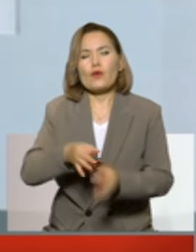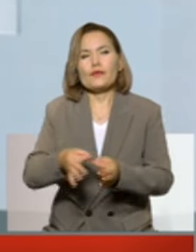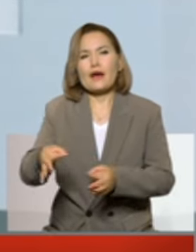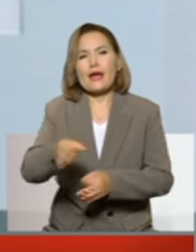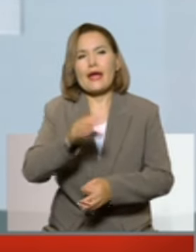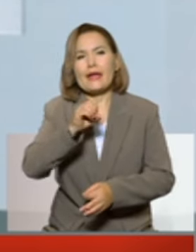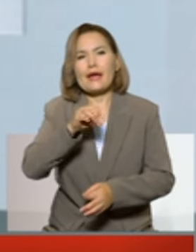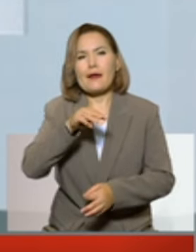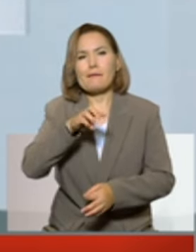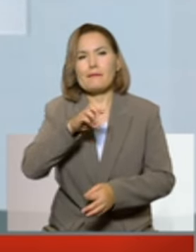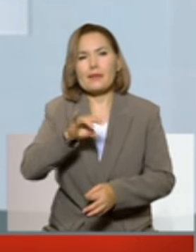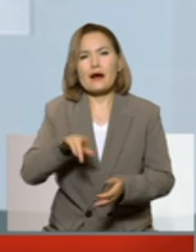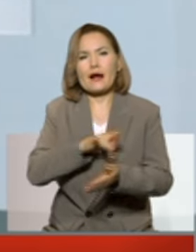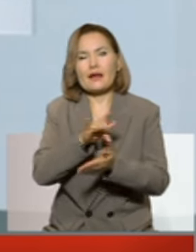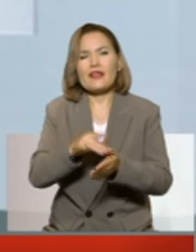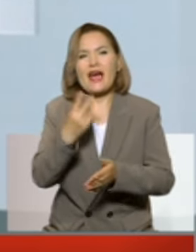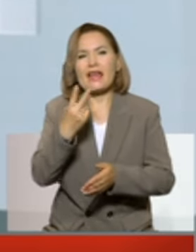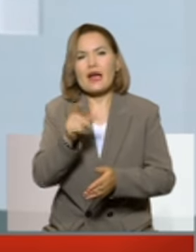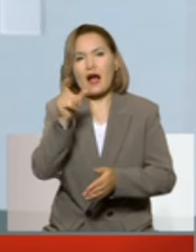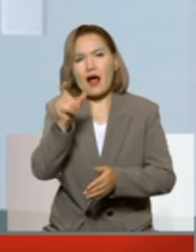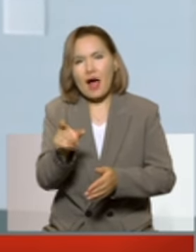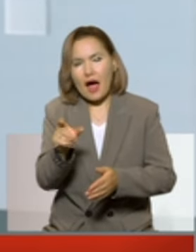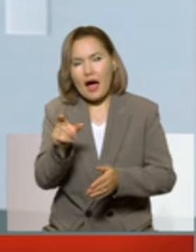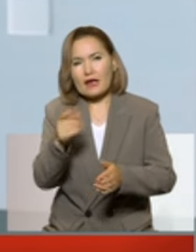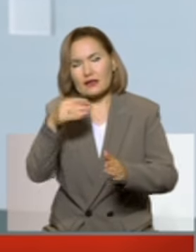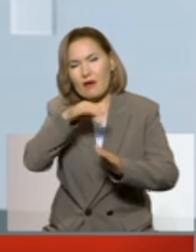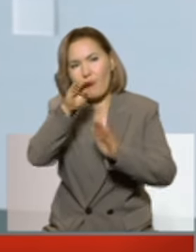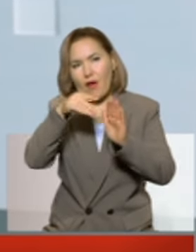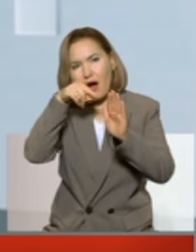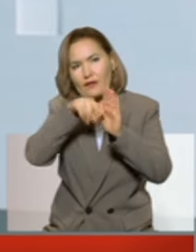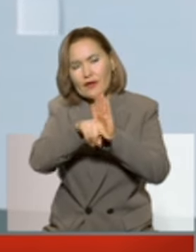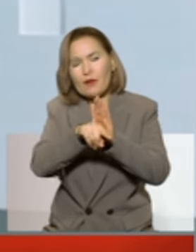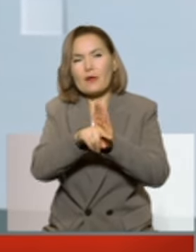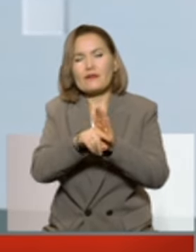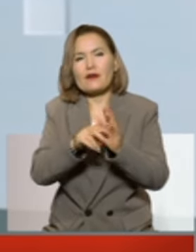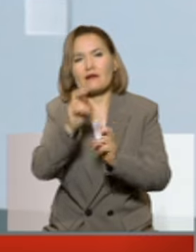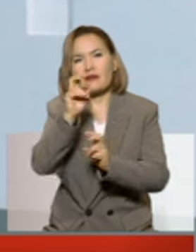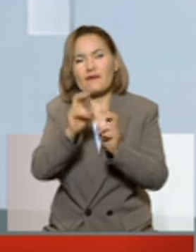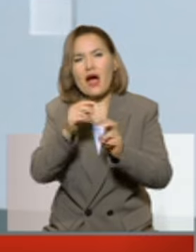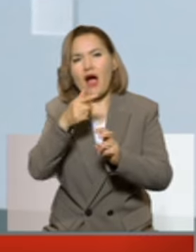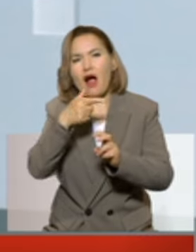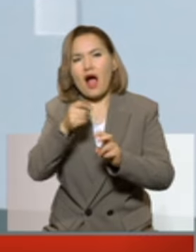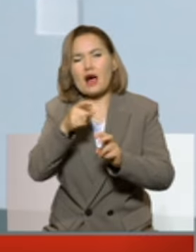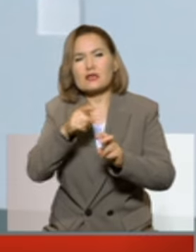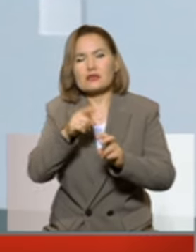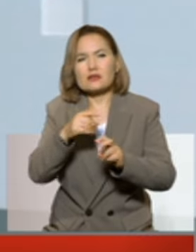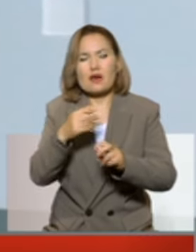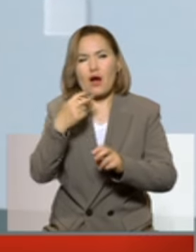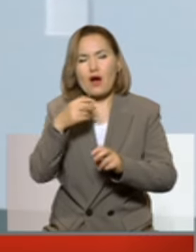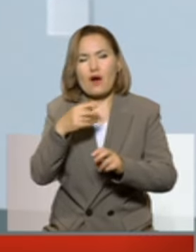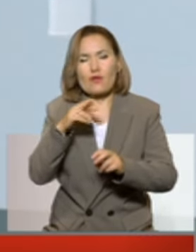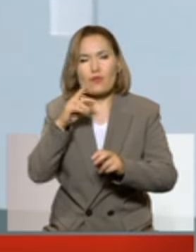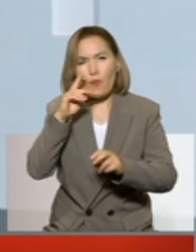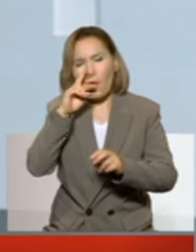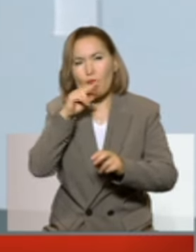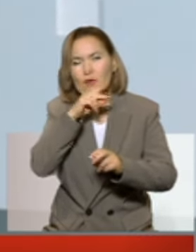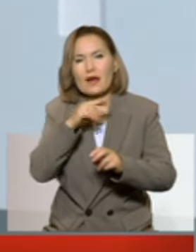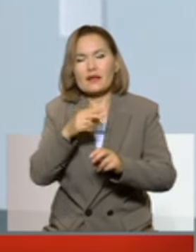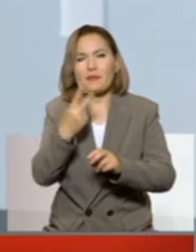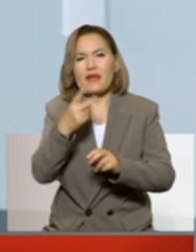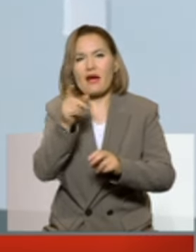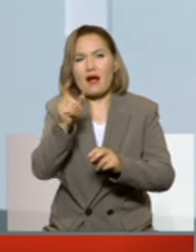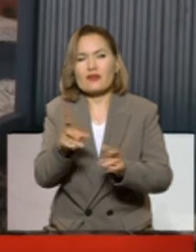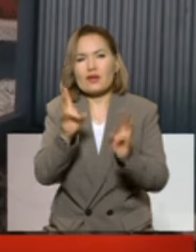Ақтөбе облысының Ембі қаласында екі адам кәріз сорғы станциясында газға уланып қайтыс болды. Оқиға бүгін түс мезгілінде болған. Тағы екі